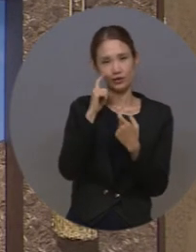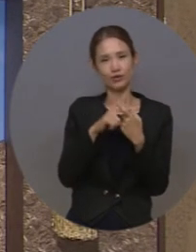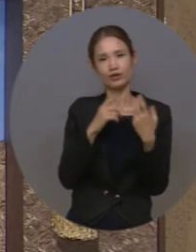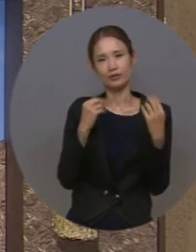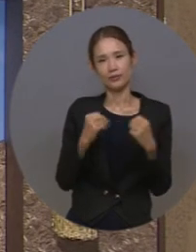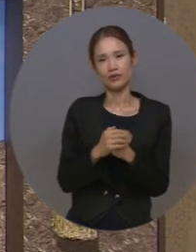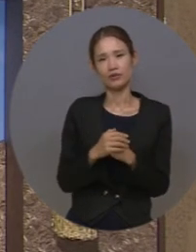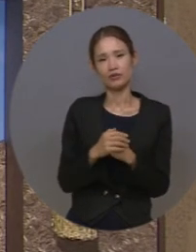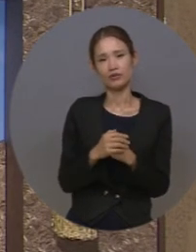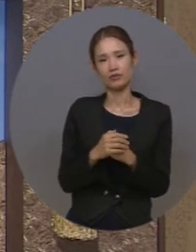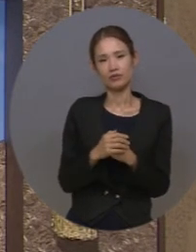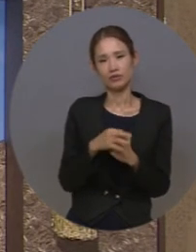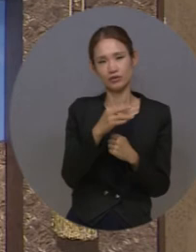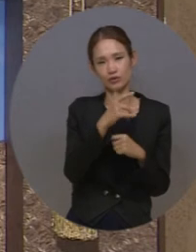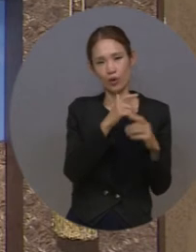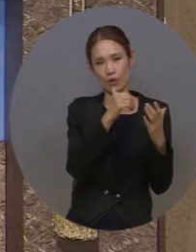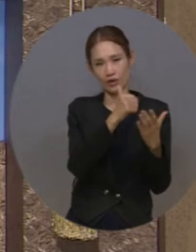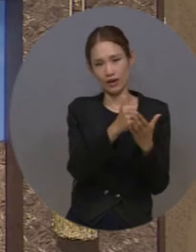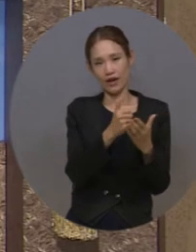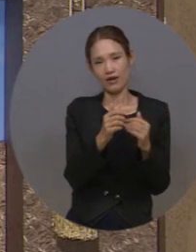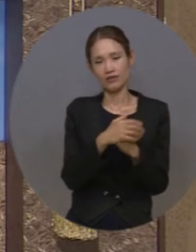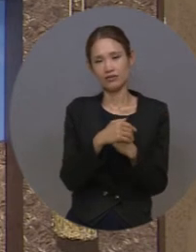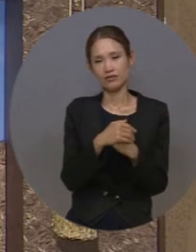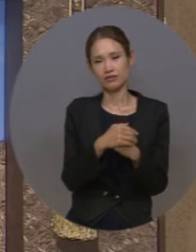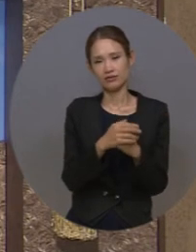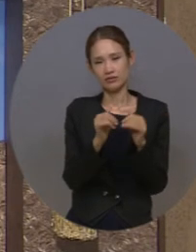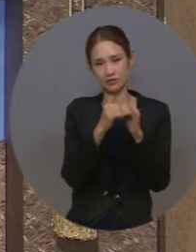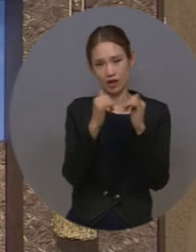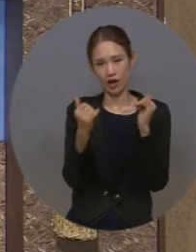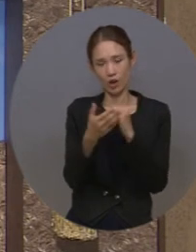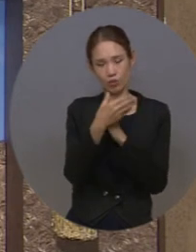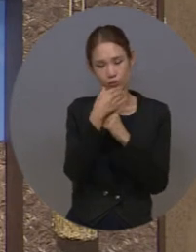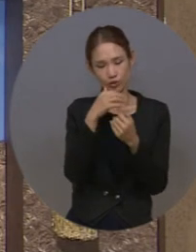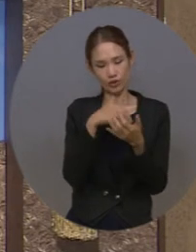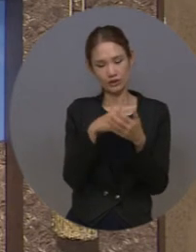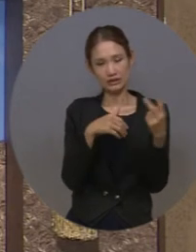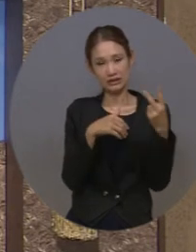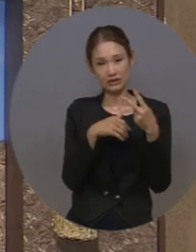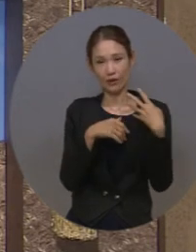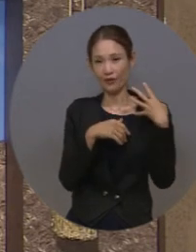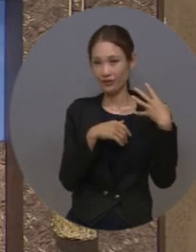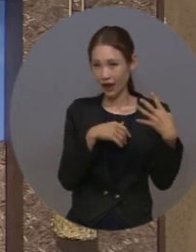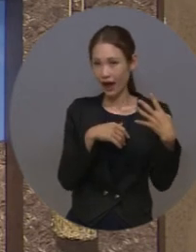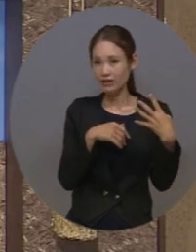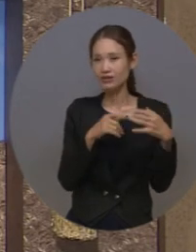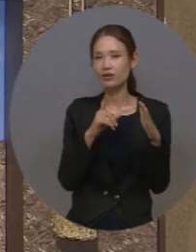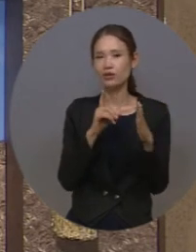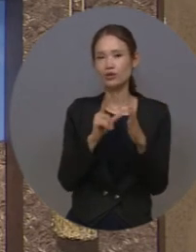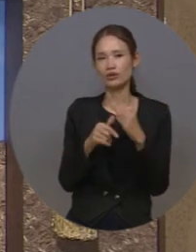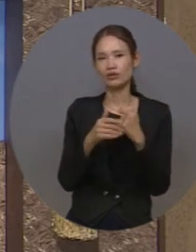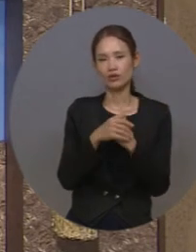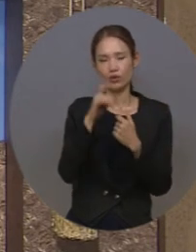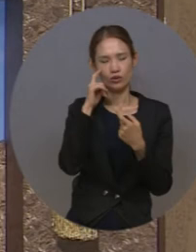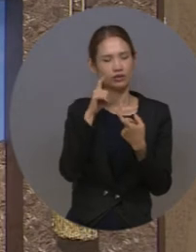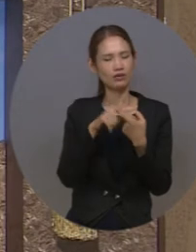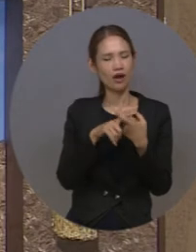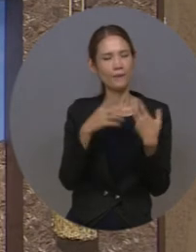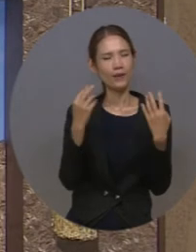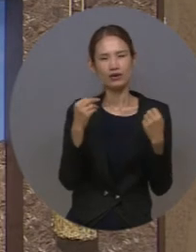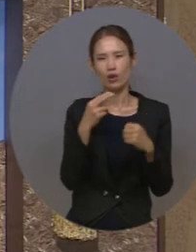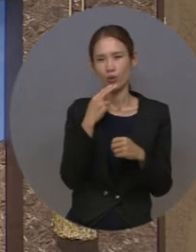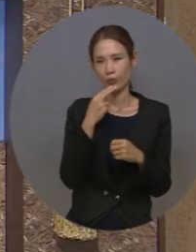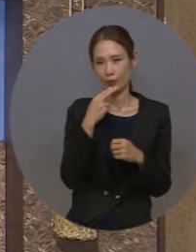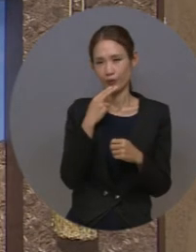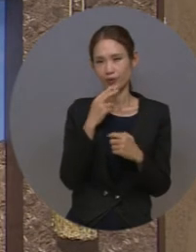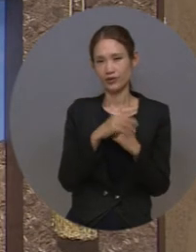있었고 그러니까 동장을 하면서 정말 사회복지가 2004년도 때는 그렇게 많은 관심이 없었거든요.